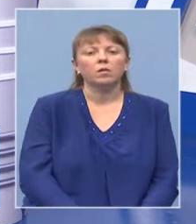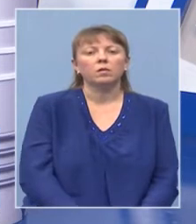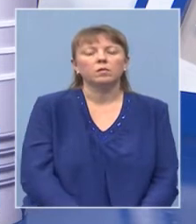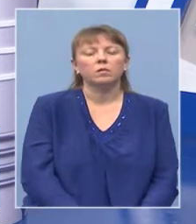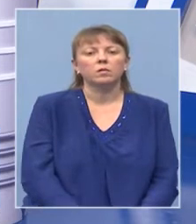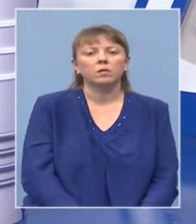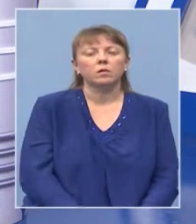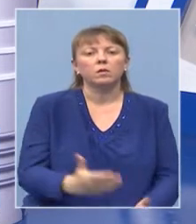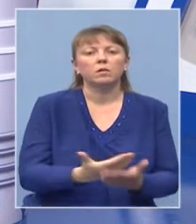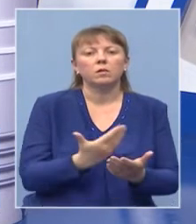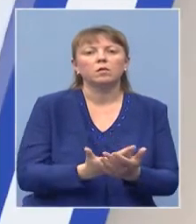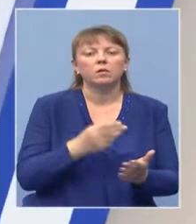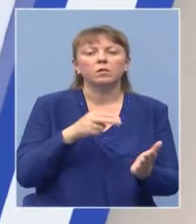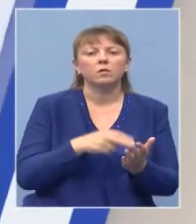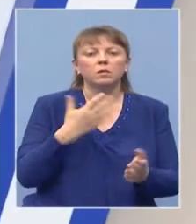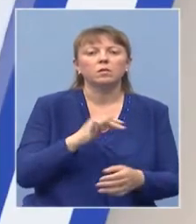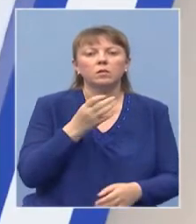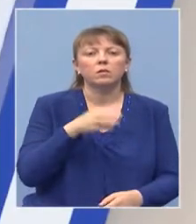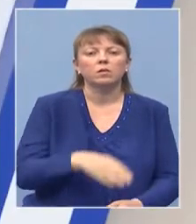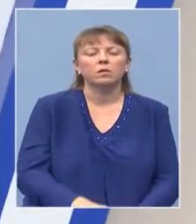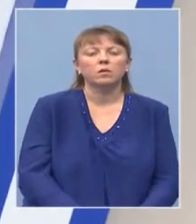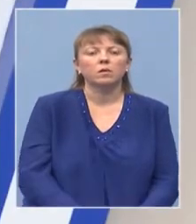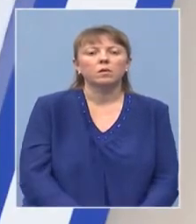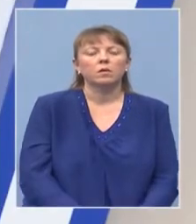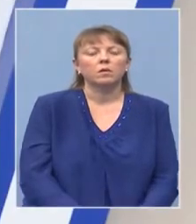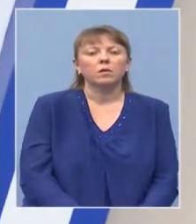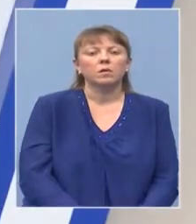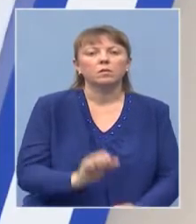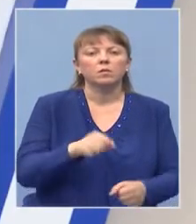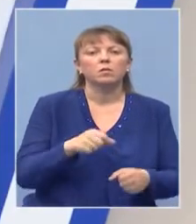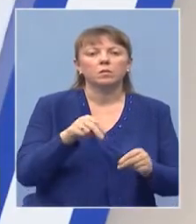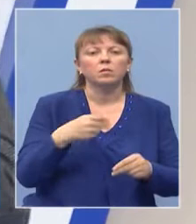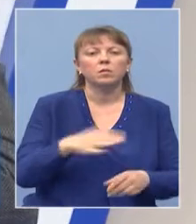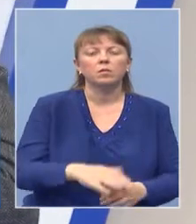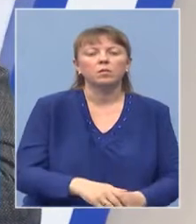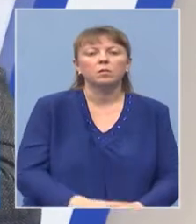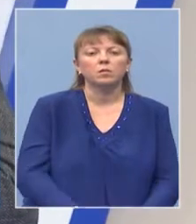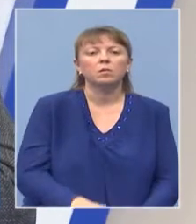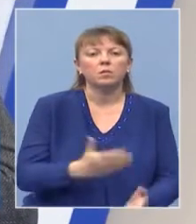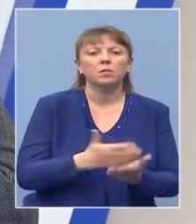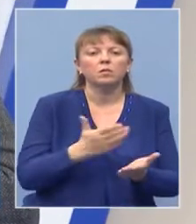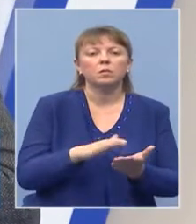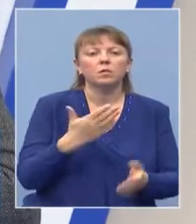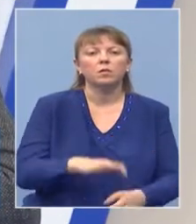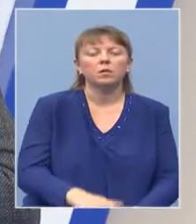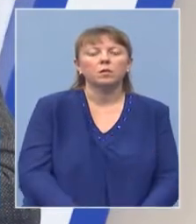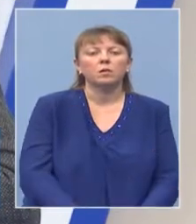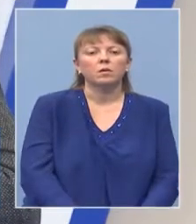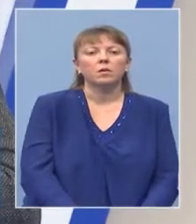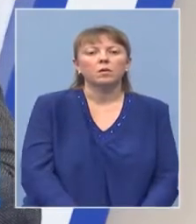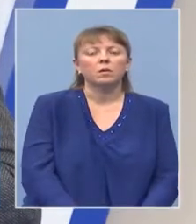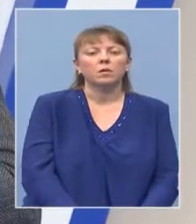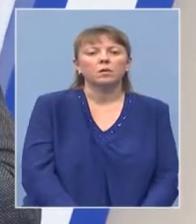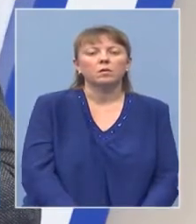ту информацию, которая представлена, в том числе на сайтах, чтобы как-то можно было это все представить пошагово, по крайней мере. Хорошо,